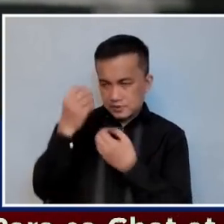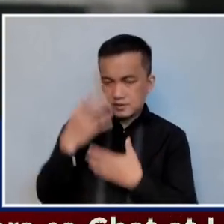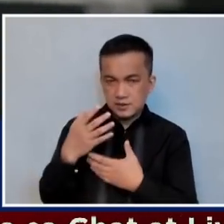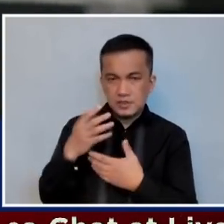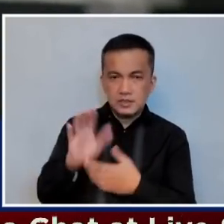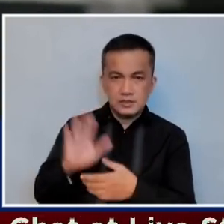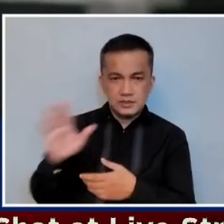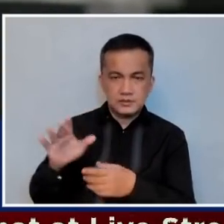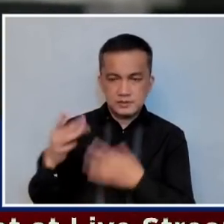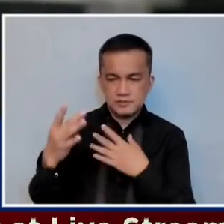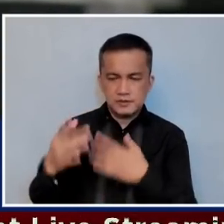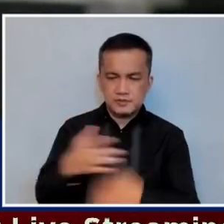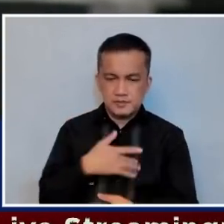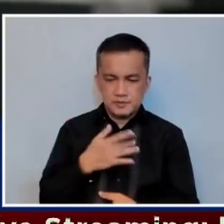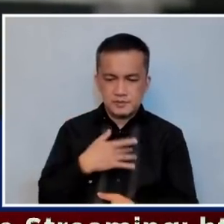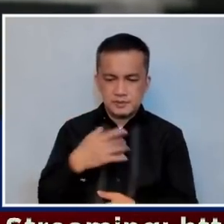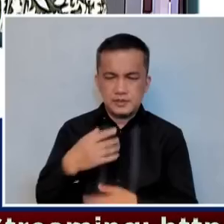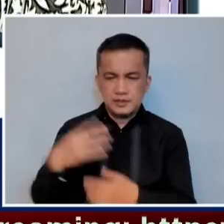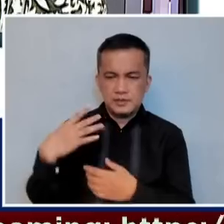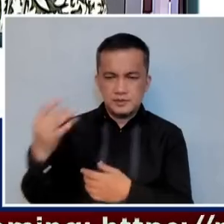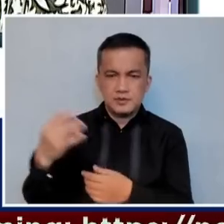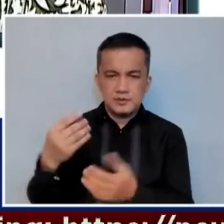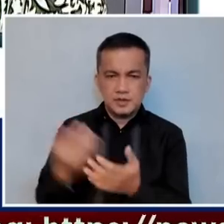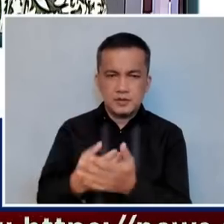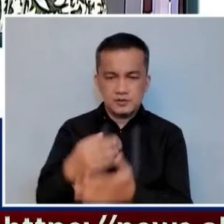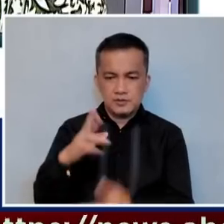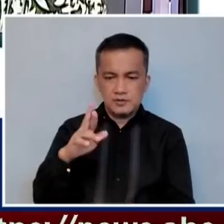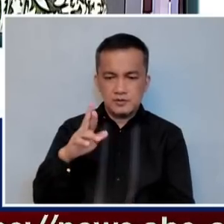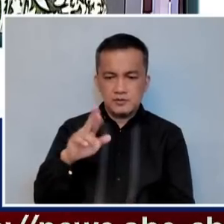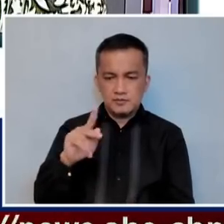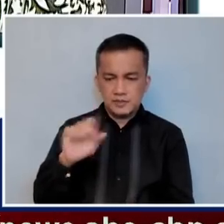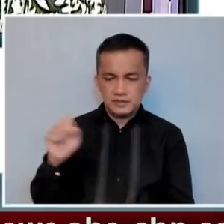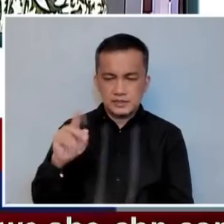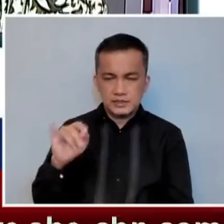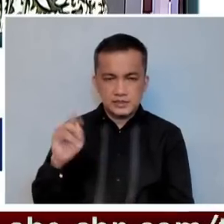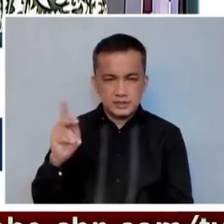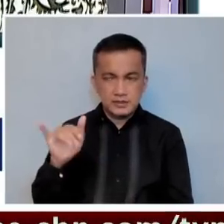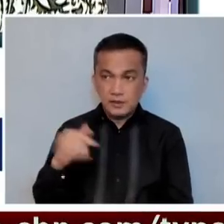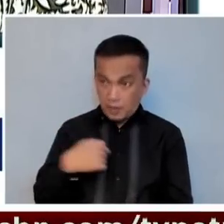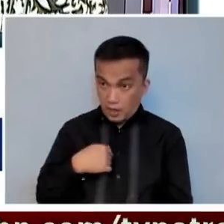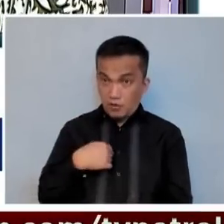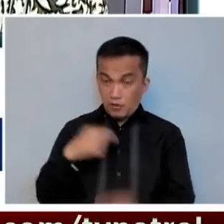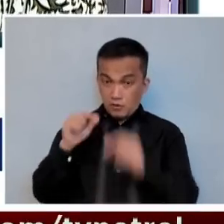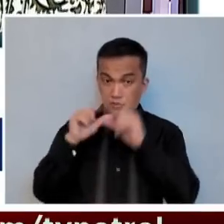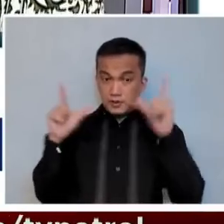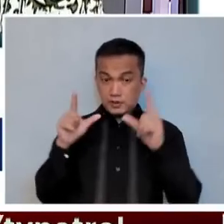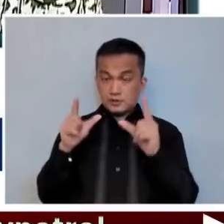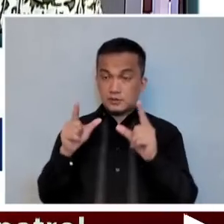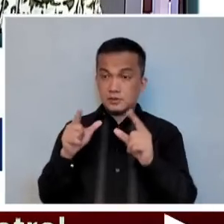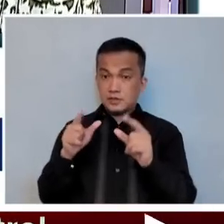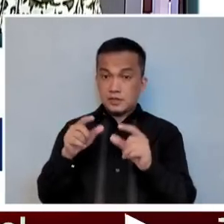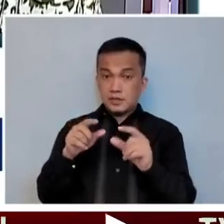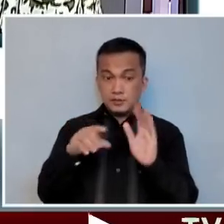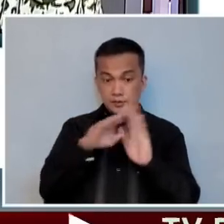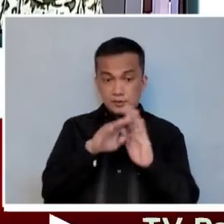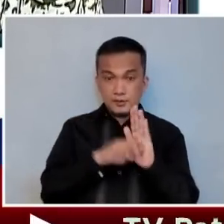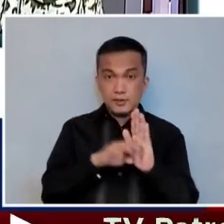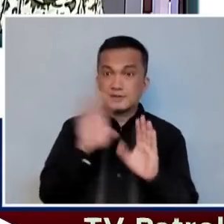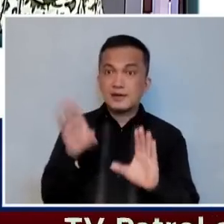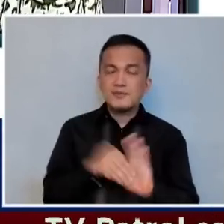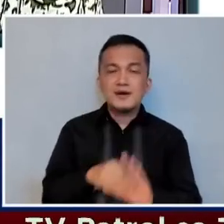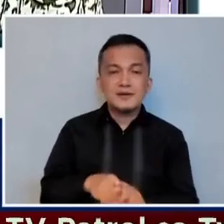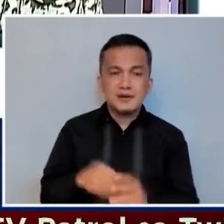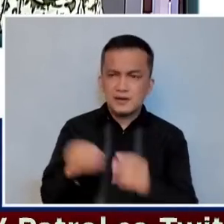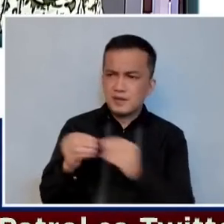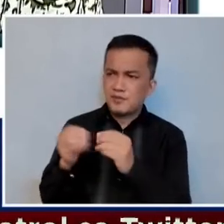mga napipisil na bagong press secretary. I'm even surprised to be included in the list. There are more qualified,